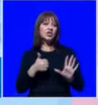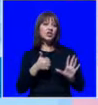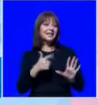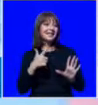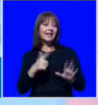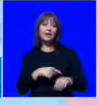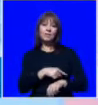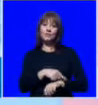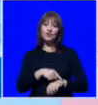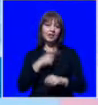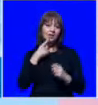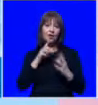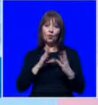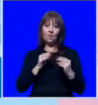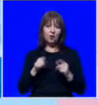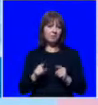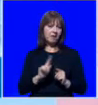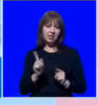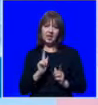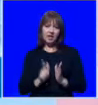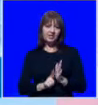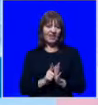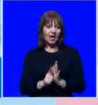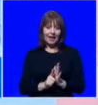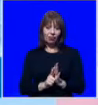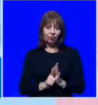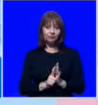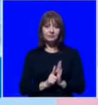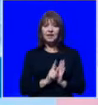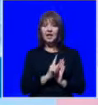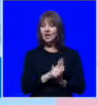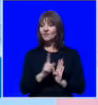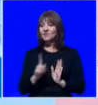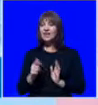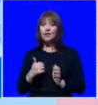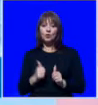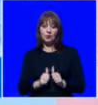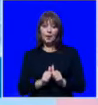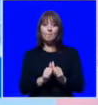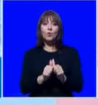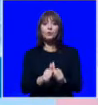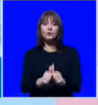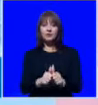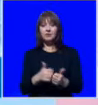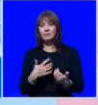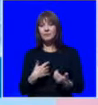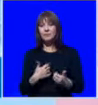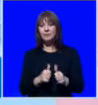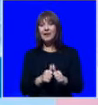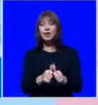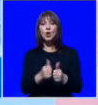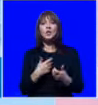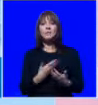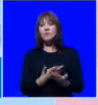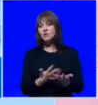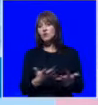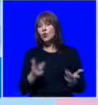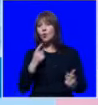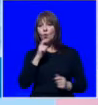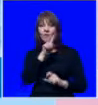6-7 часа. Нищо извънредно казвате. Нищо извънредно. Всеки от социалните партньори има множество въпроси,